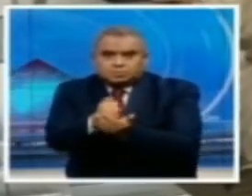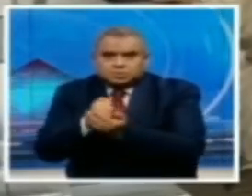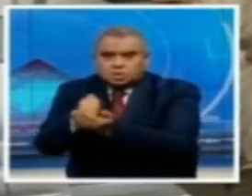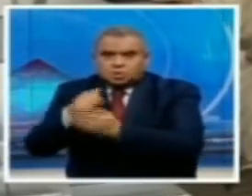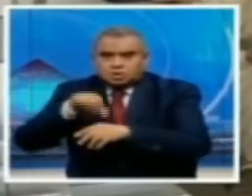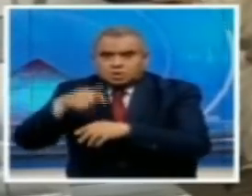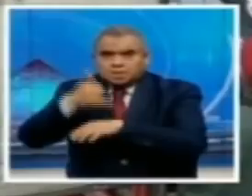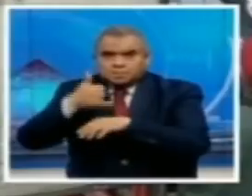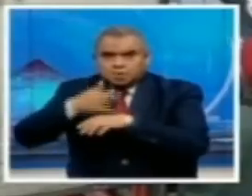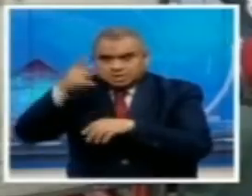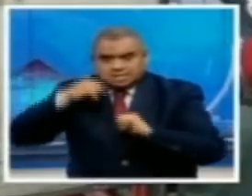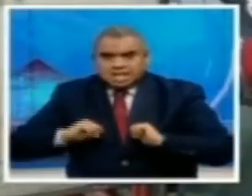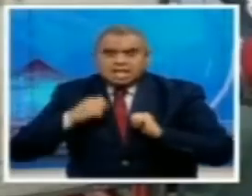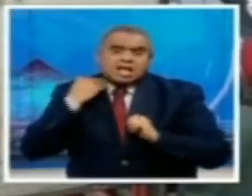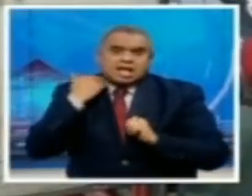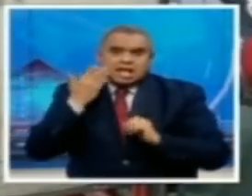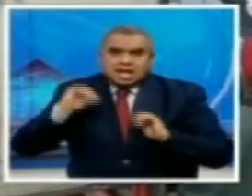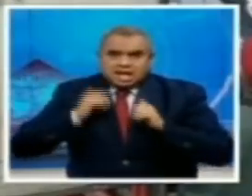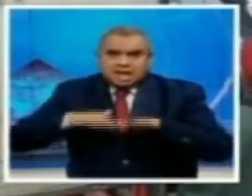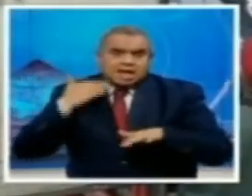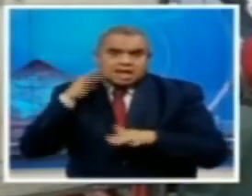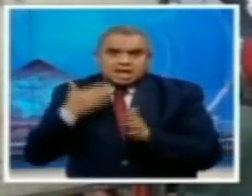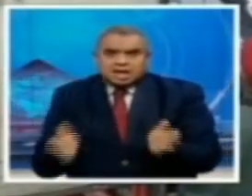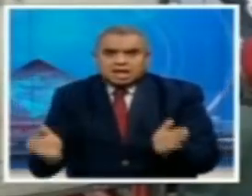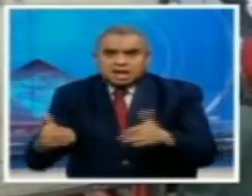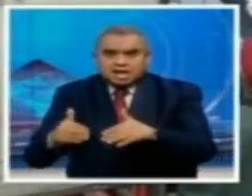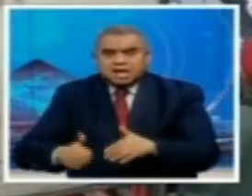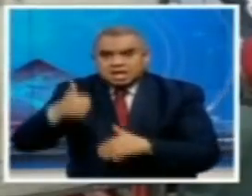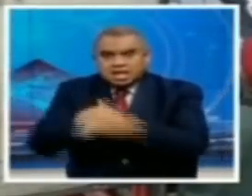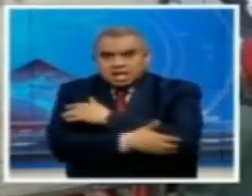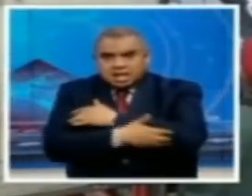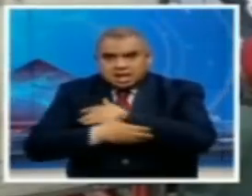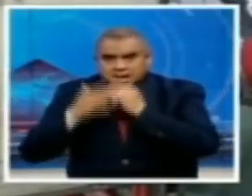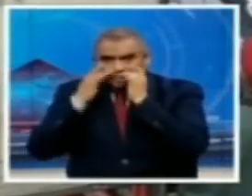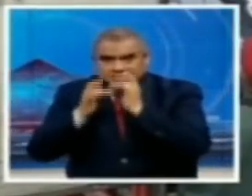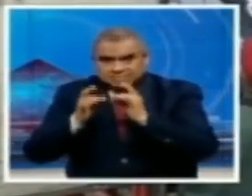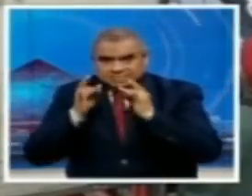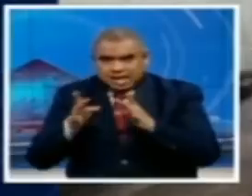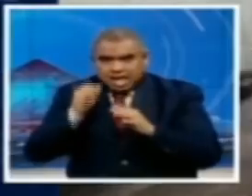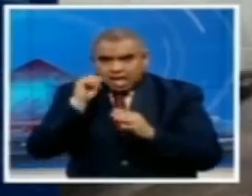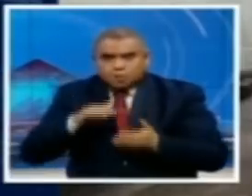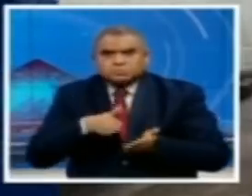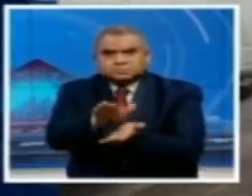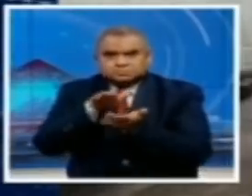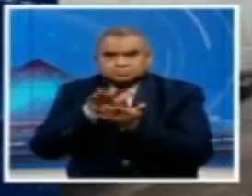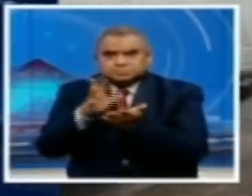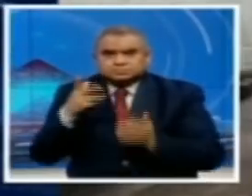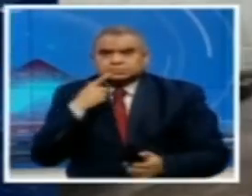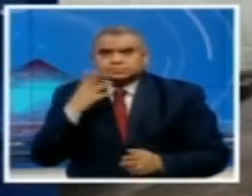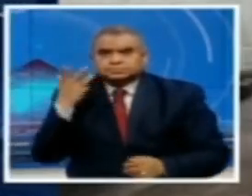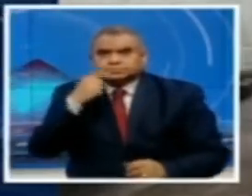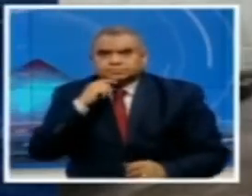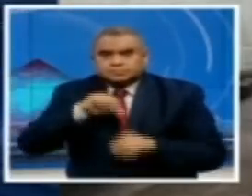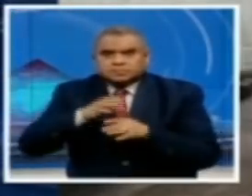والمتطوعين بمؤسسة حياة كريمة من توزيع الكراتين على الفئات الأولى بالرعاية، حيث تم توزيع